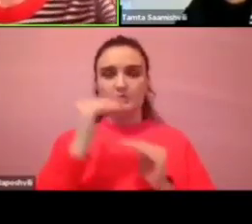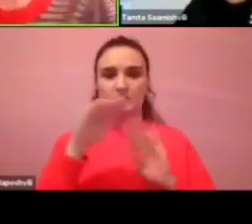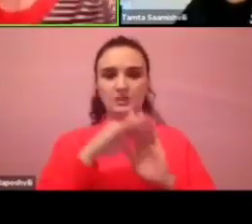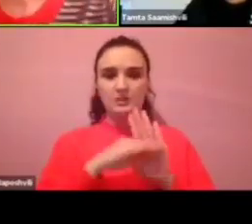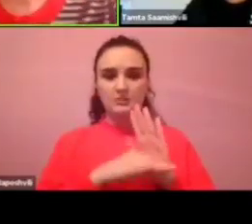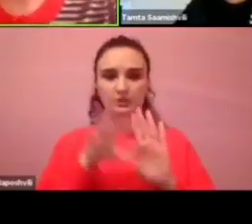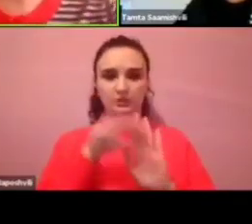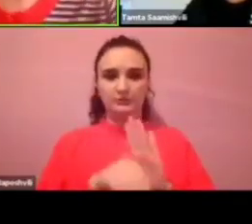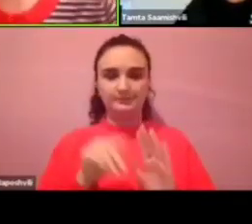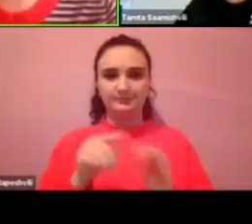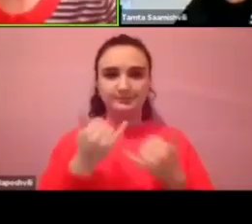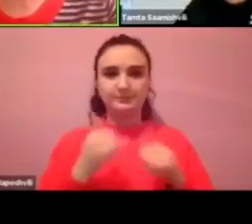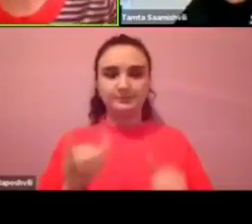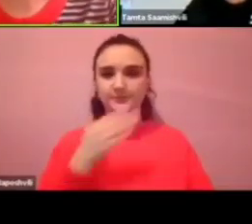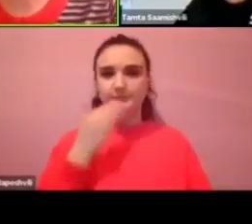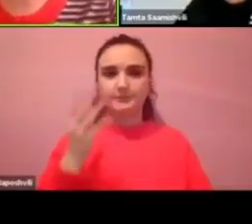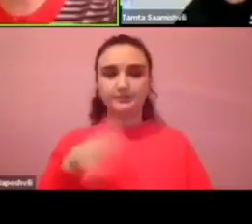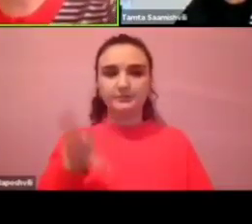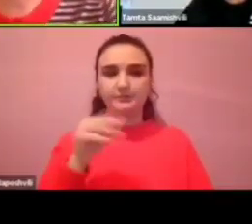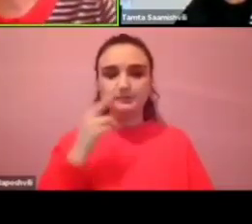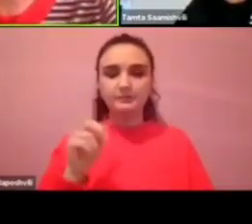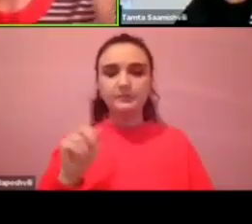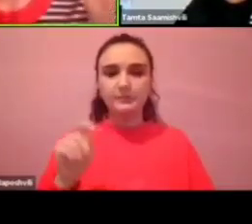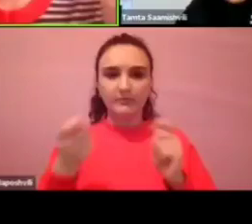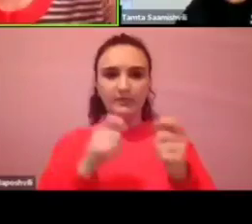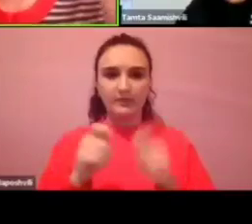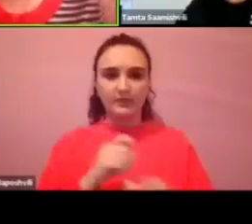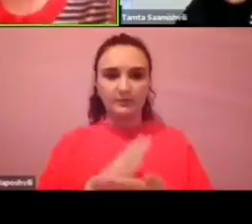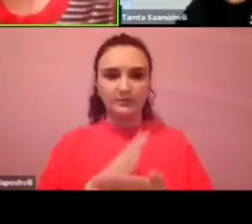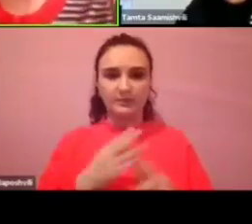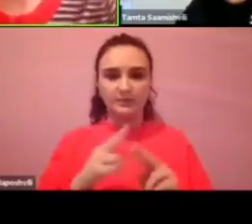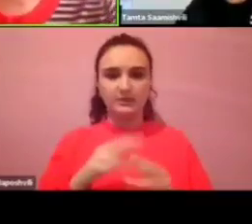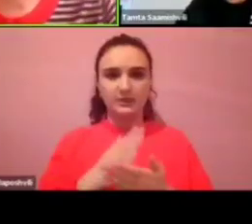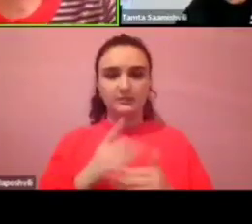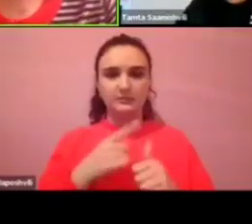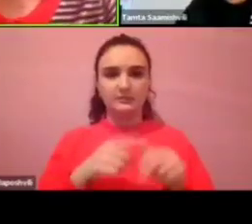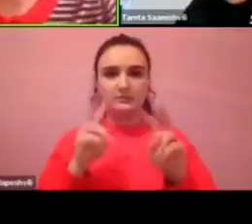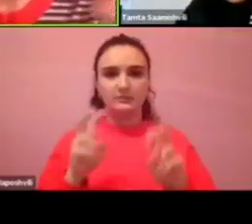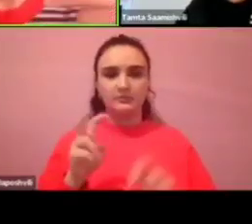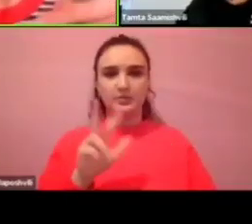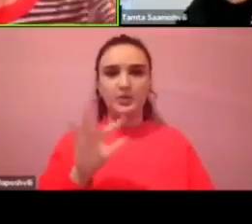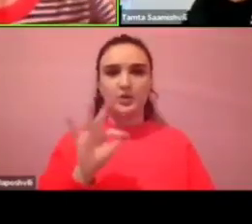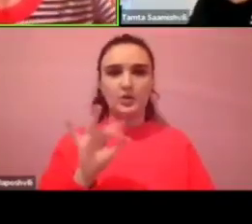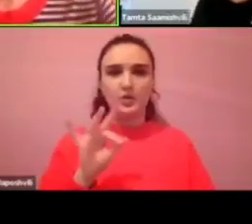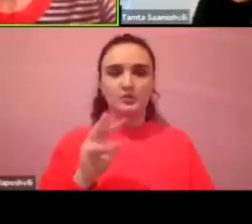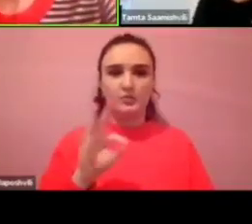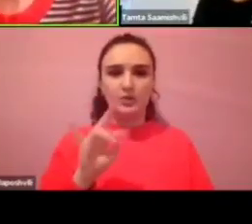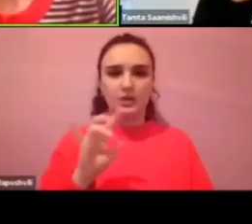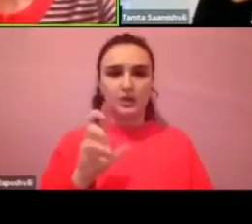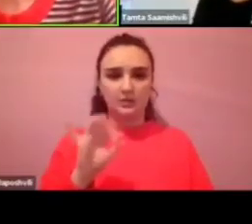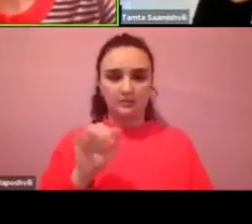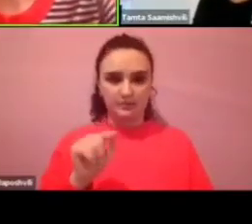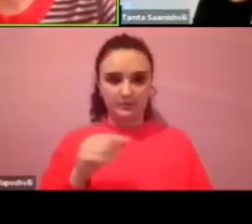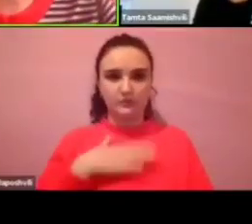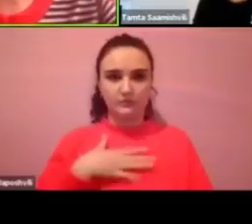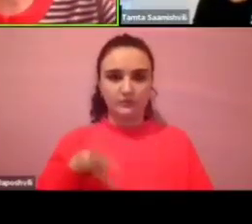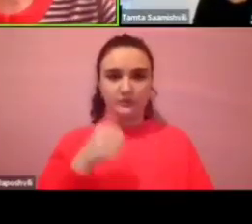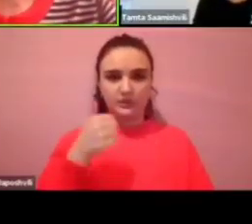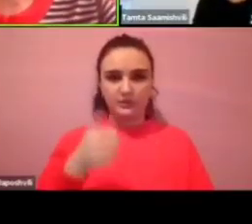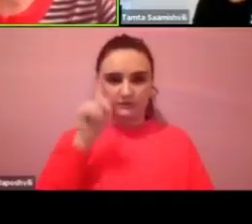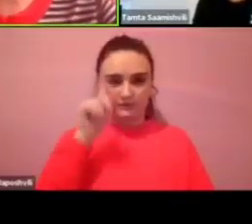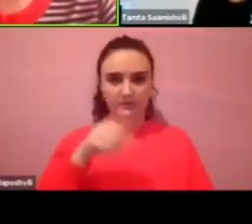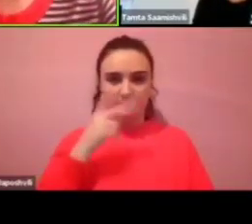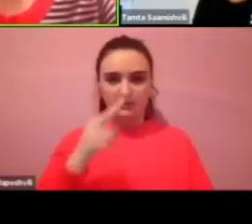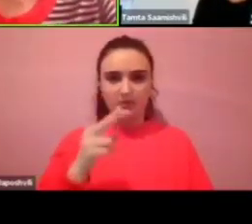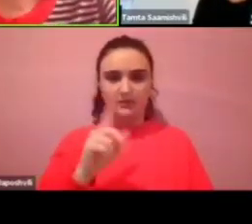სისტემაში. ეხლა არ გაგიკვირდეთ და ნახეთ რა ნივთიერებებია ესა. ეს არის ეგრეთ წოდებული ჰორმონები, რომელსაც ჩვენ კარგად ვიცნობთ. აი